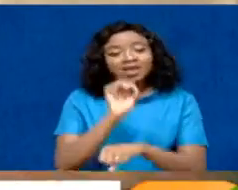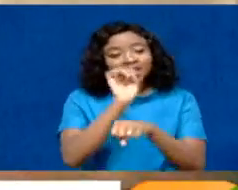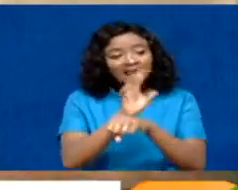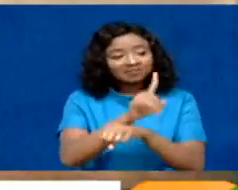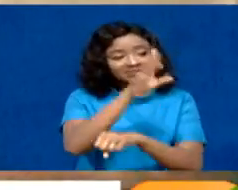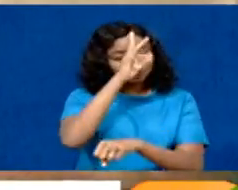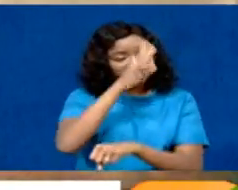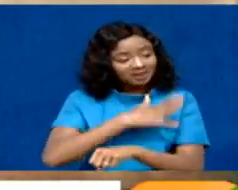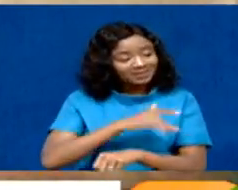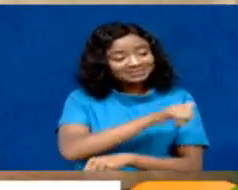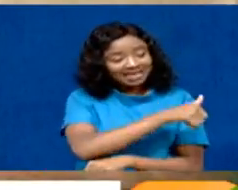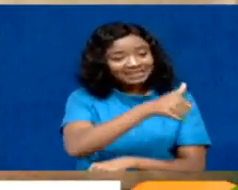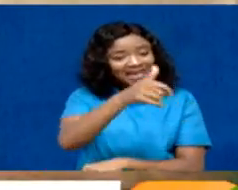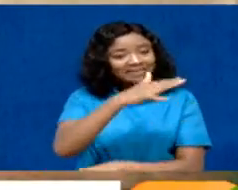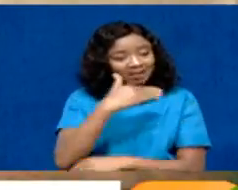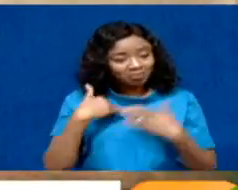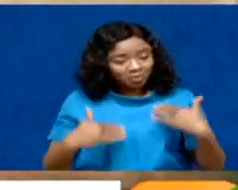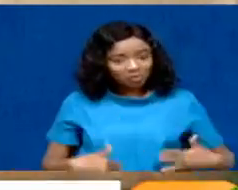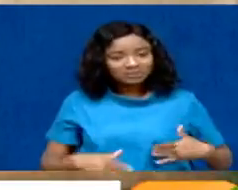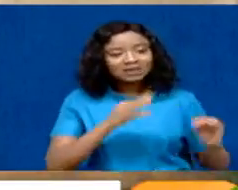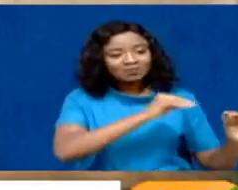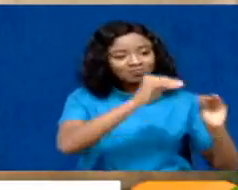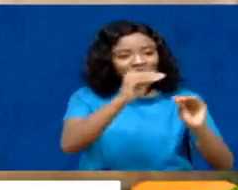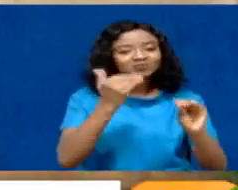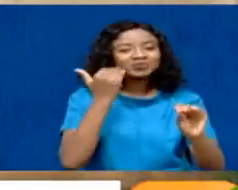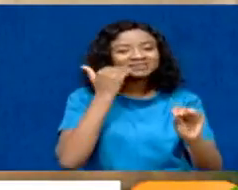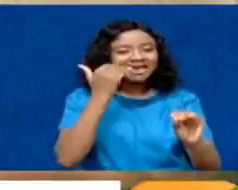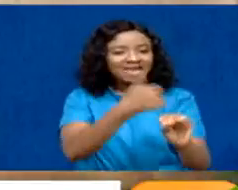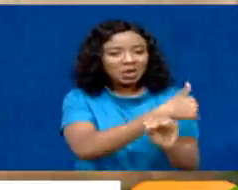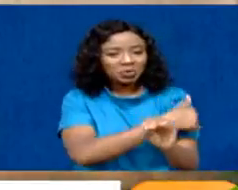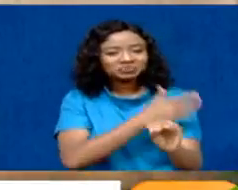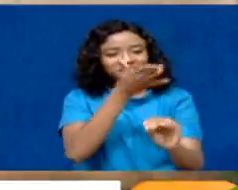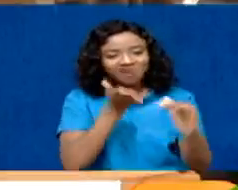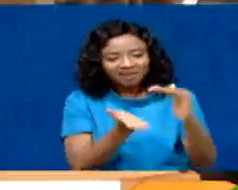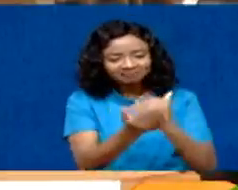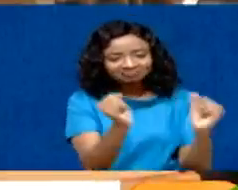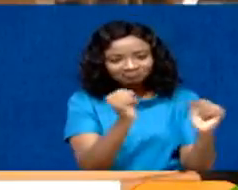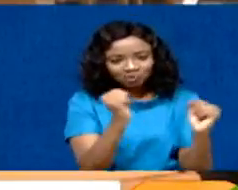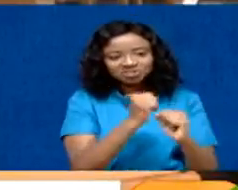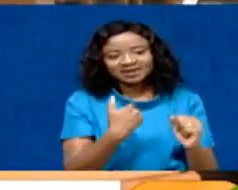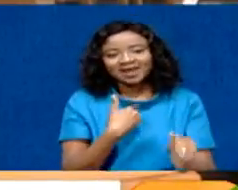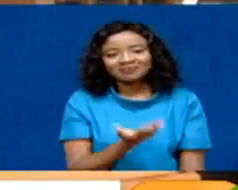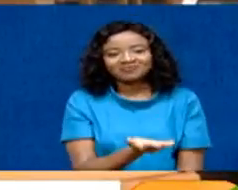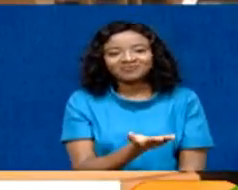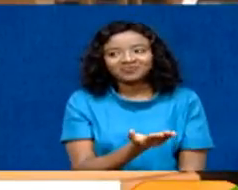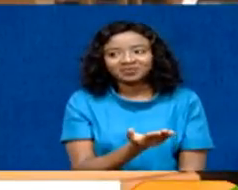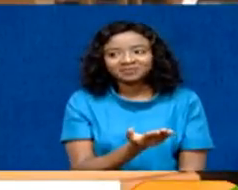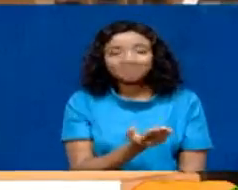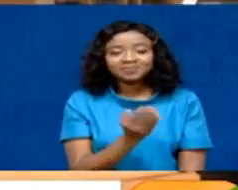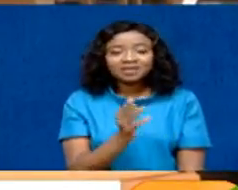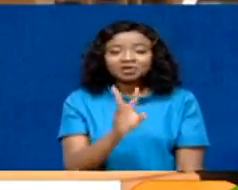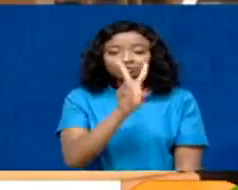polisi kupeleka miili zaidi katika makafani ya hospitali ya rufaa ya Siaya au makafani nyingine ya umma.